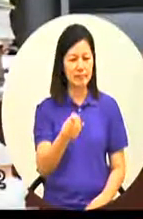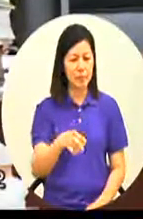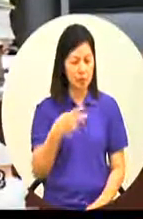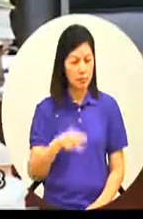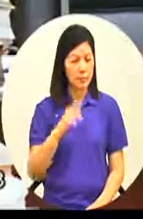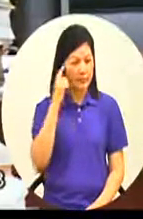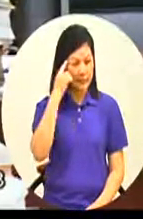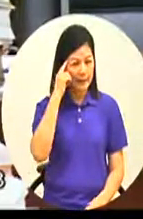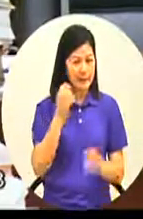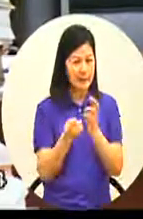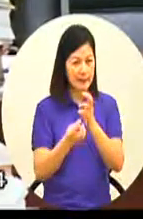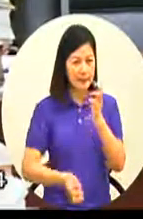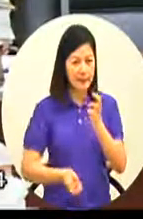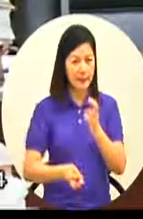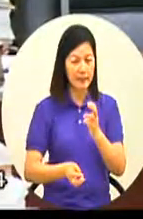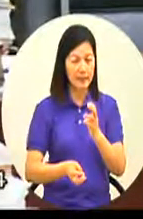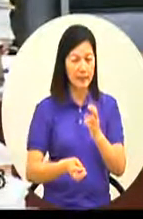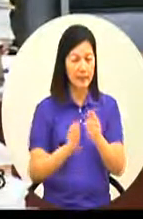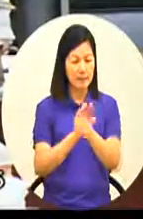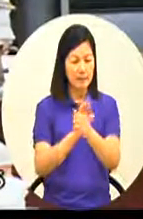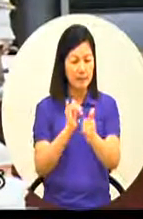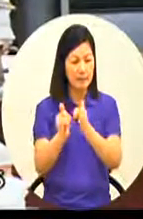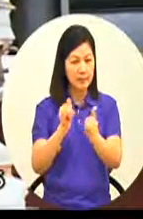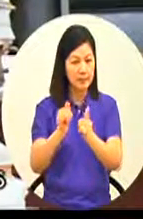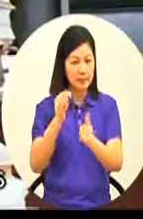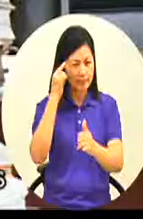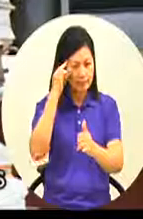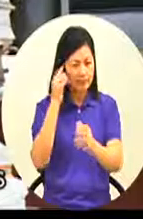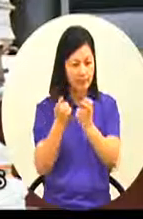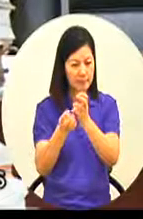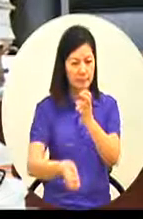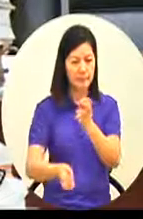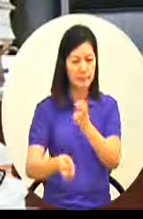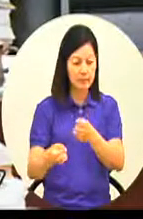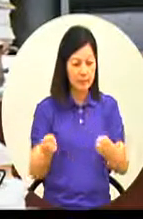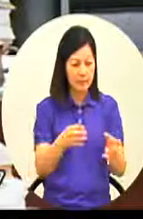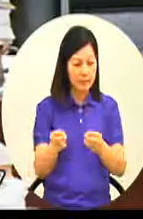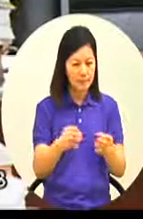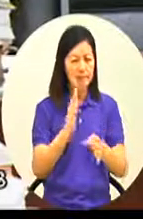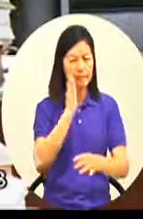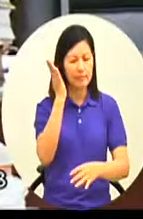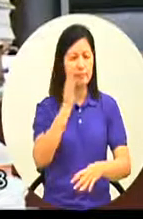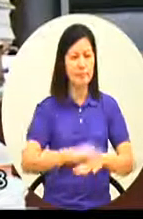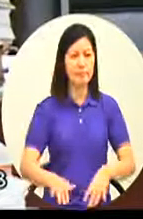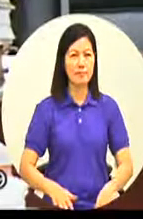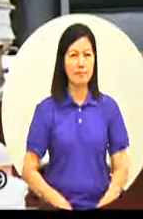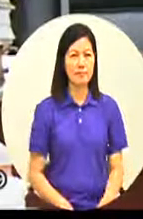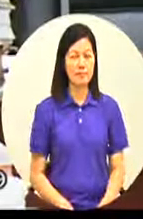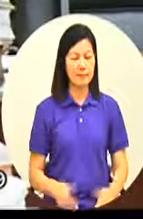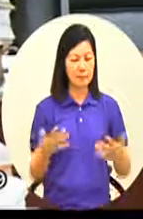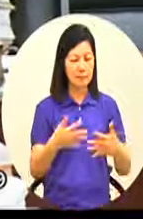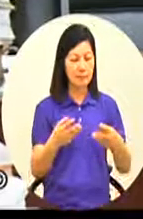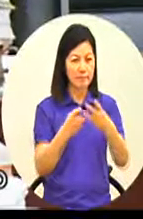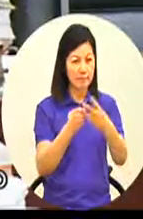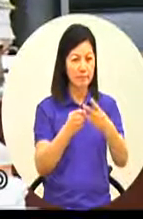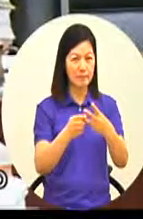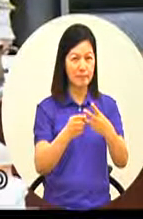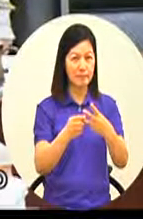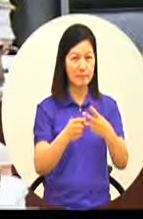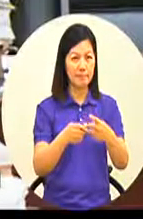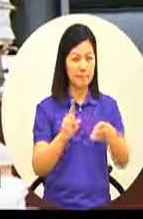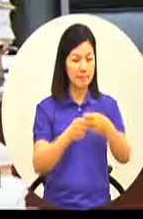些问题，站在对方的立场，我相信一定有很多可以对话的一个空间哦。 那这个三个问题哈，请刘啊，我们